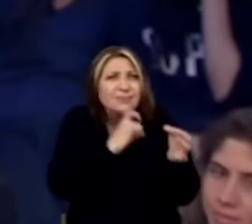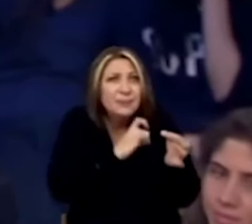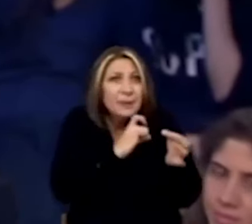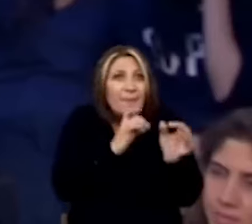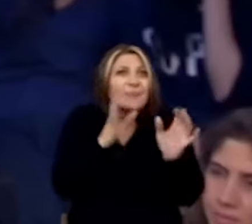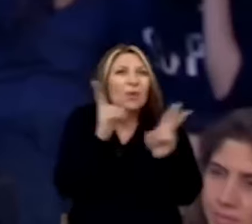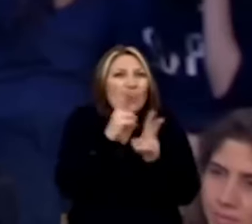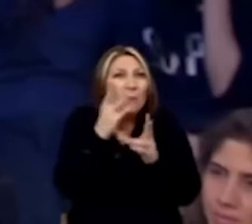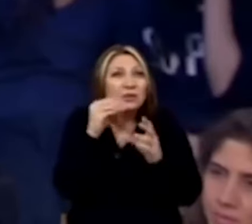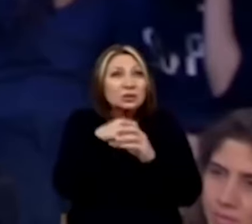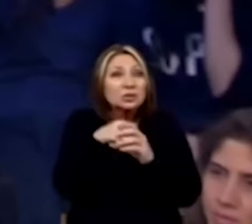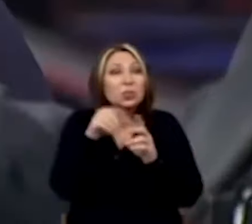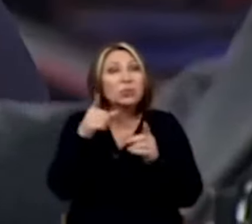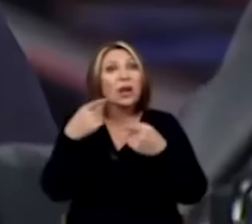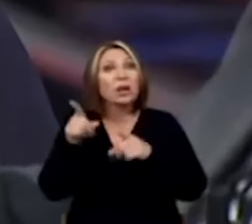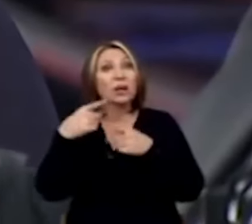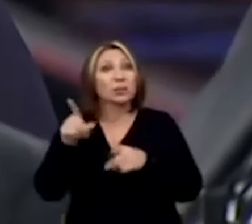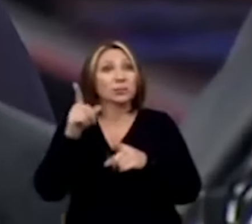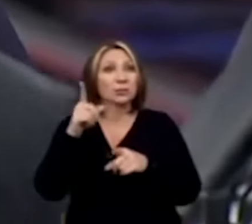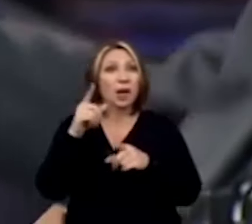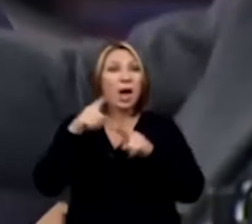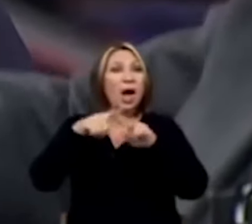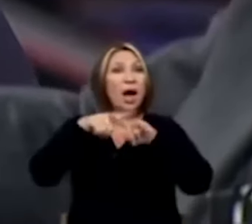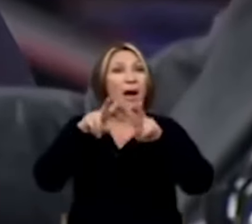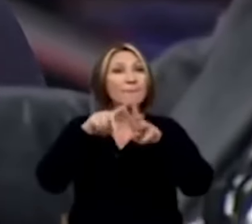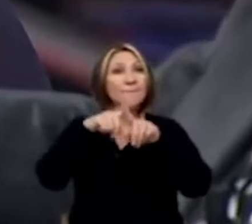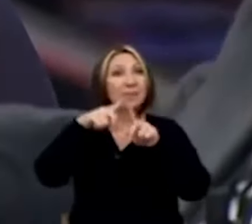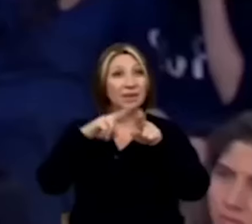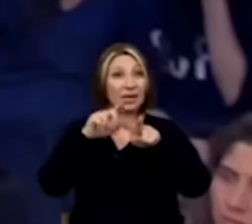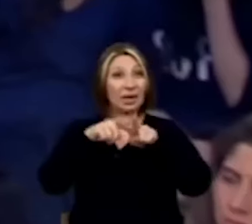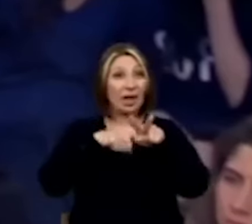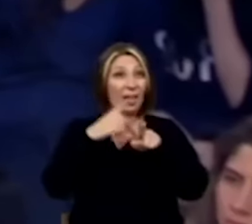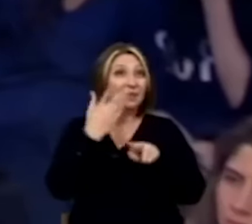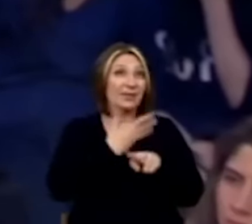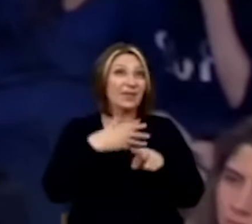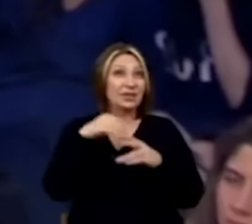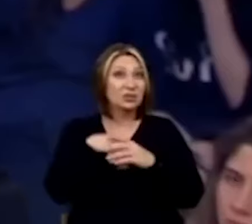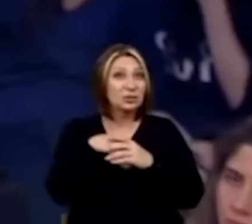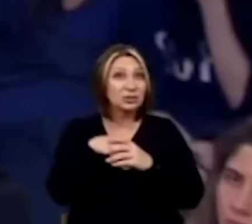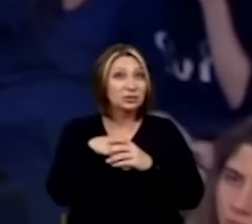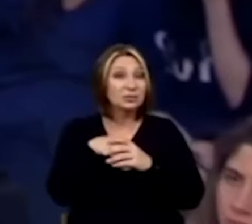edersin güya komik olmak için o zaman. Yok. Ahmet Kaya sevenler ya da sadece bu parçayı sevenlerin